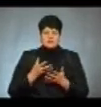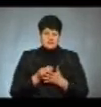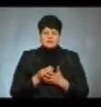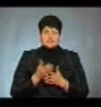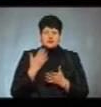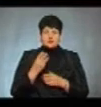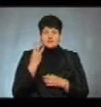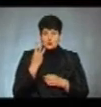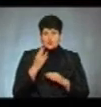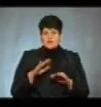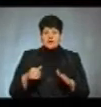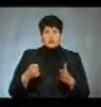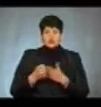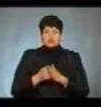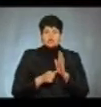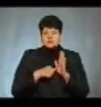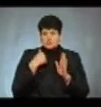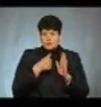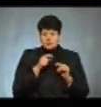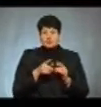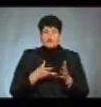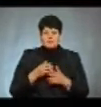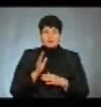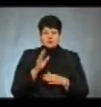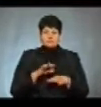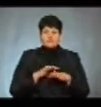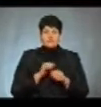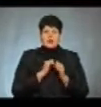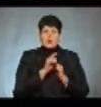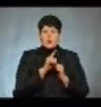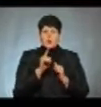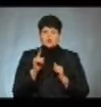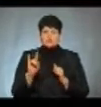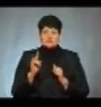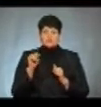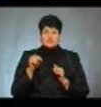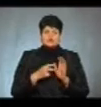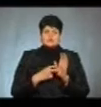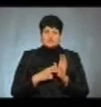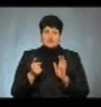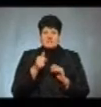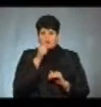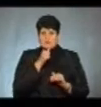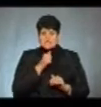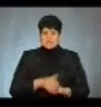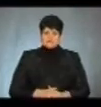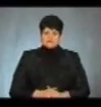вас троє дітей до 6-річного віку, то виплата буде проводитись на кожну дитину по 1700 гривень місяць.